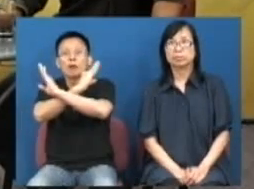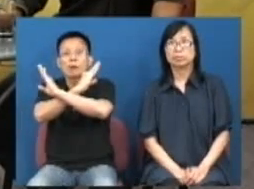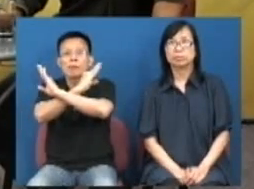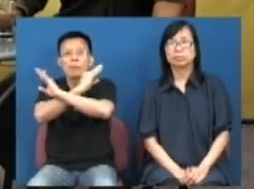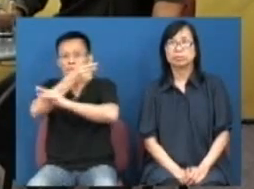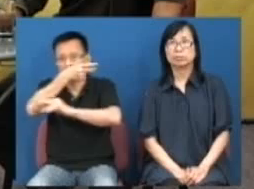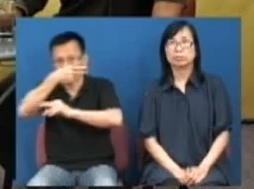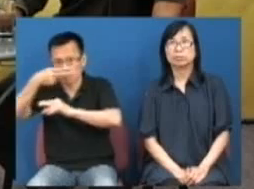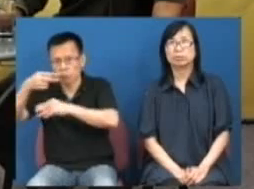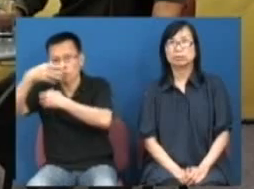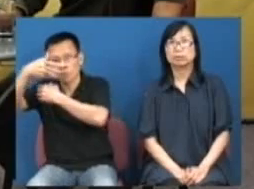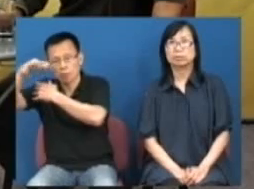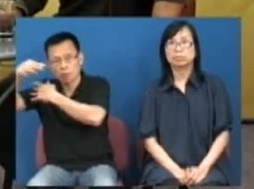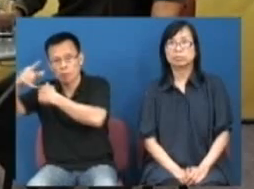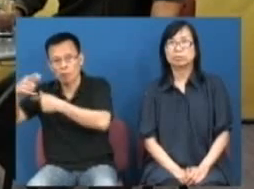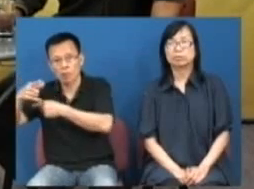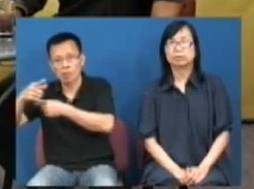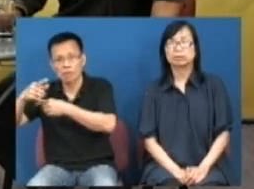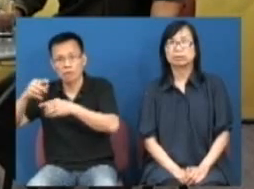話對其他候選人唔公平啊！